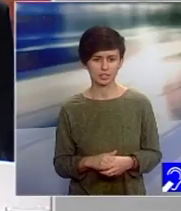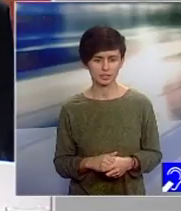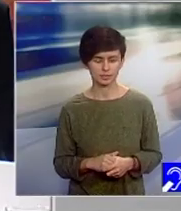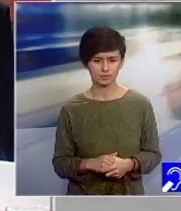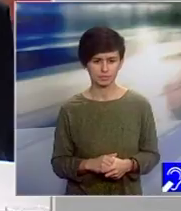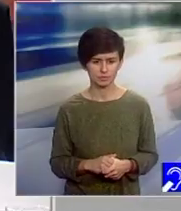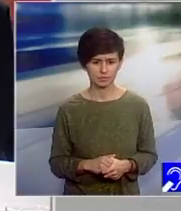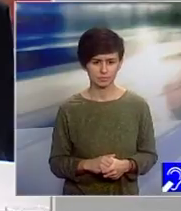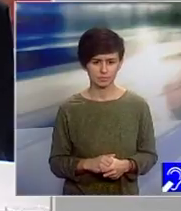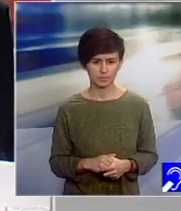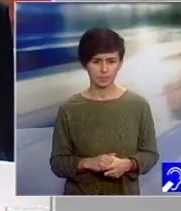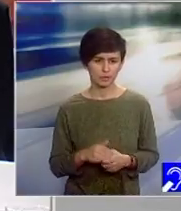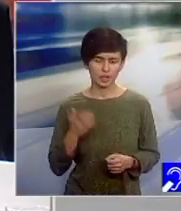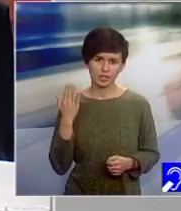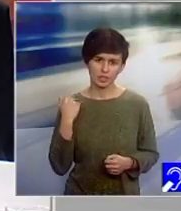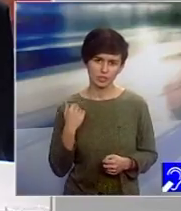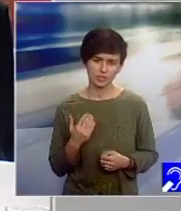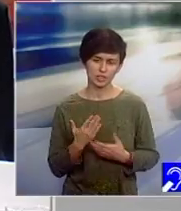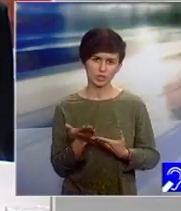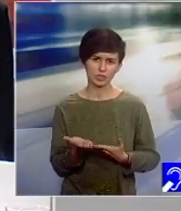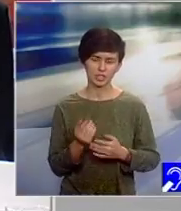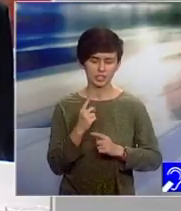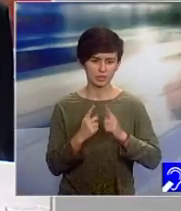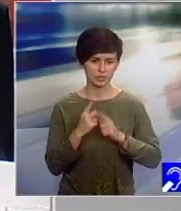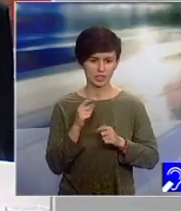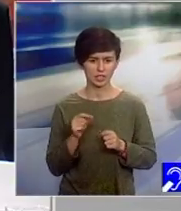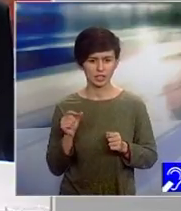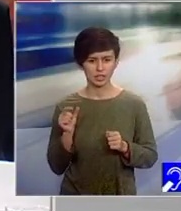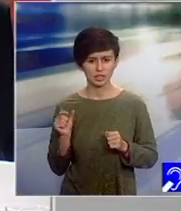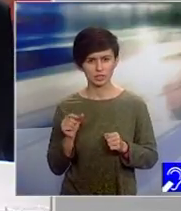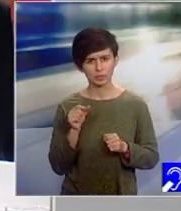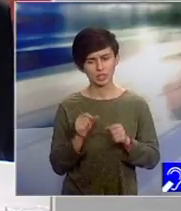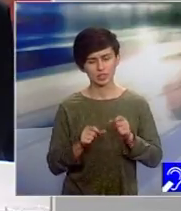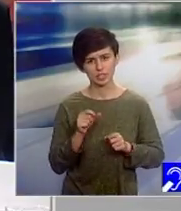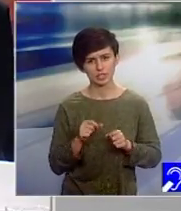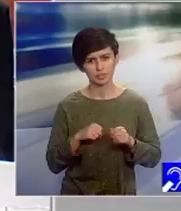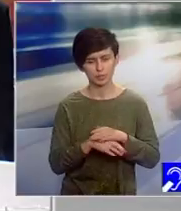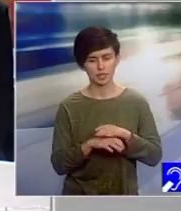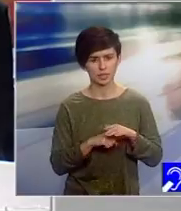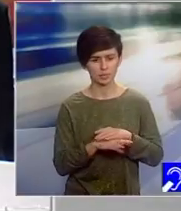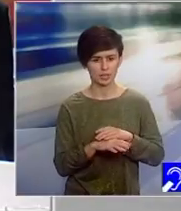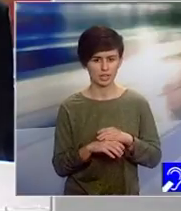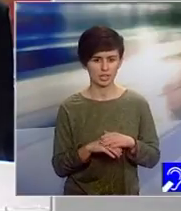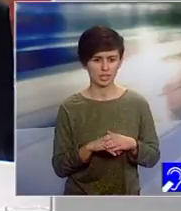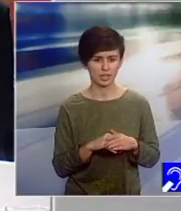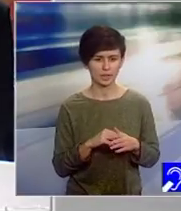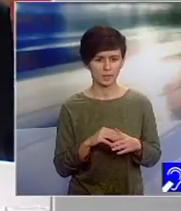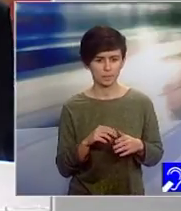fost, de exemplu, date unele teme deja despre migrare, de exemplu, sau... Poluarea.